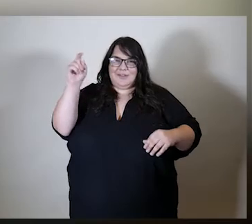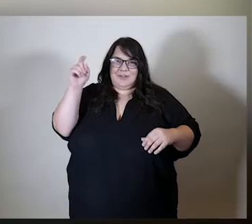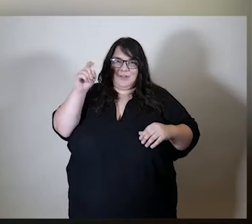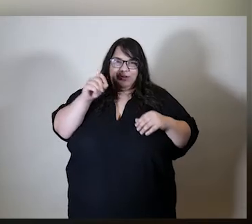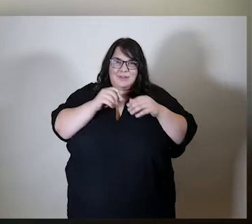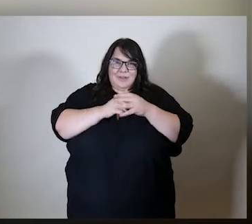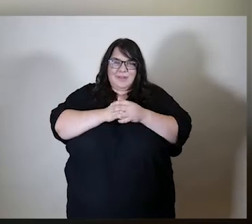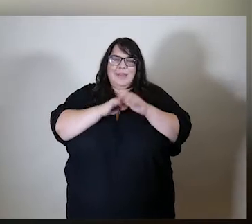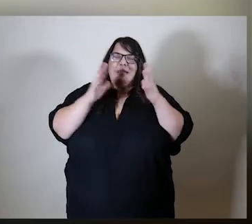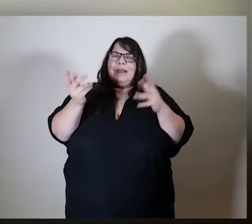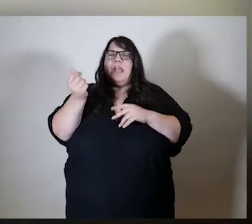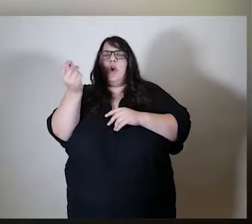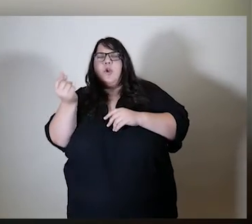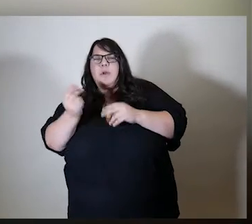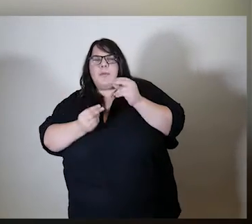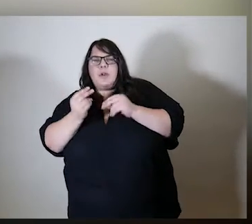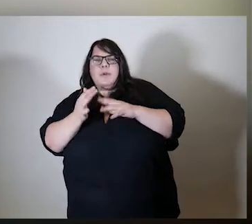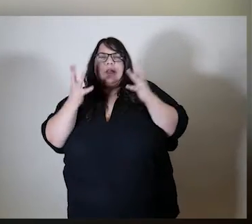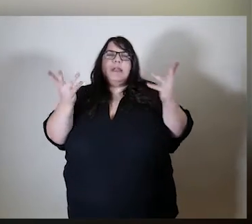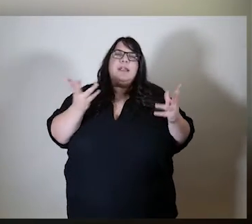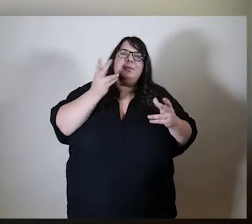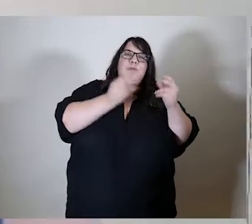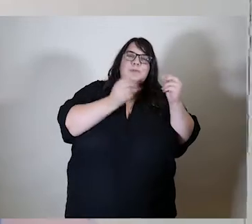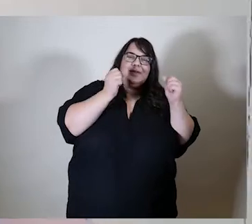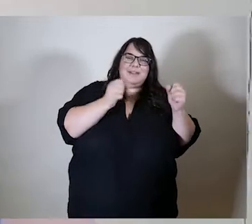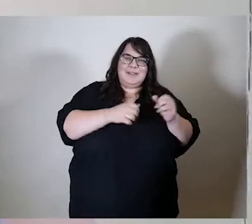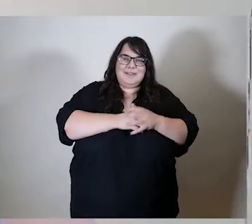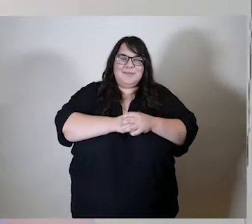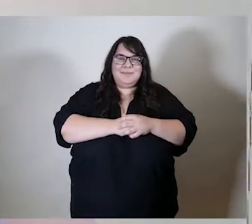είτε για οικονομικούς λόγους, είτε για λόγους υγείας.